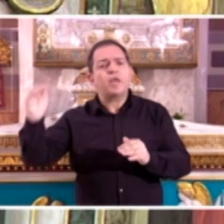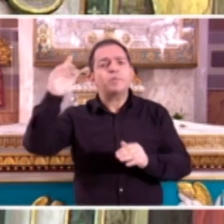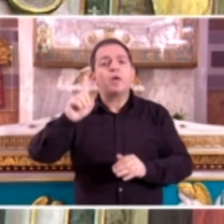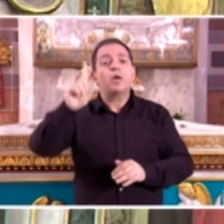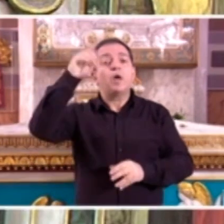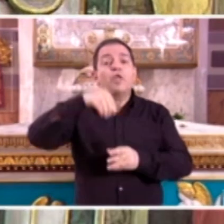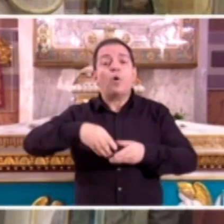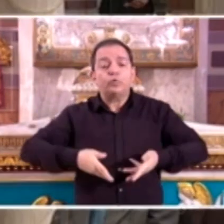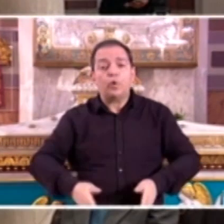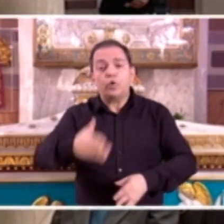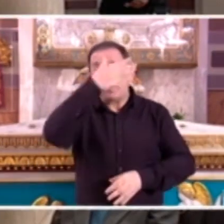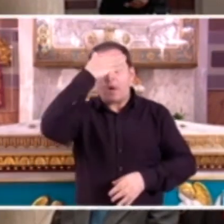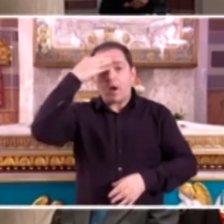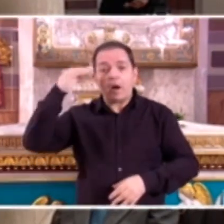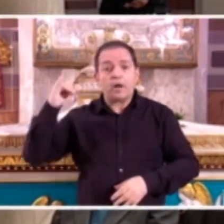Παρθένου